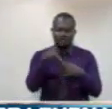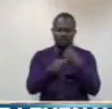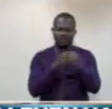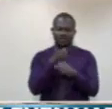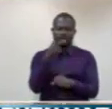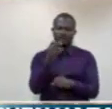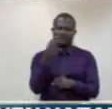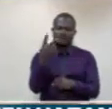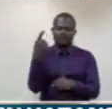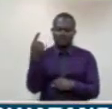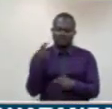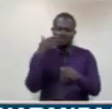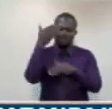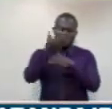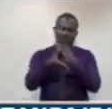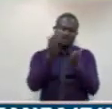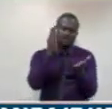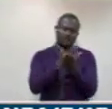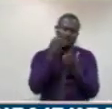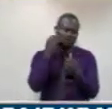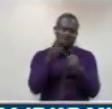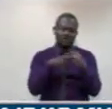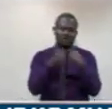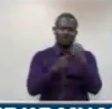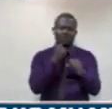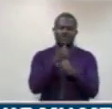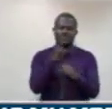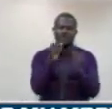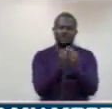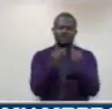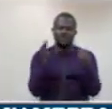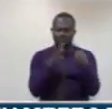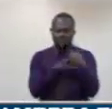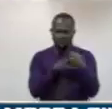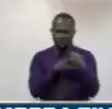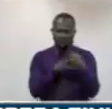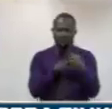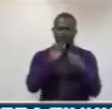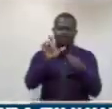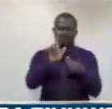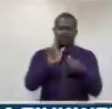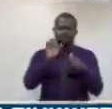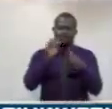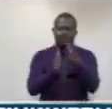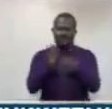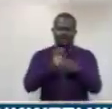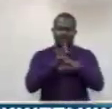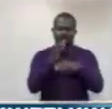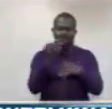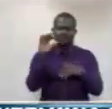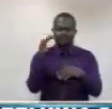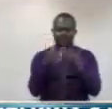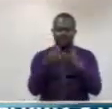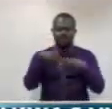2021, nyuma y'uko yari yarasubitswe mu kwezi kwa 7 ku mwaka wa 2019. litiro z'amata zigera ku 35,000